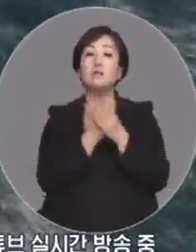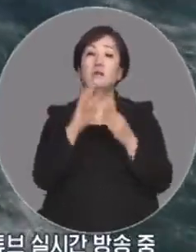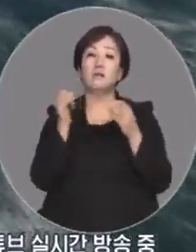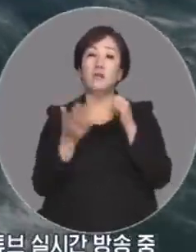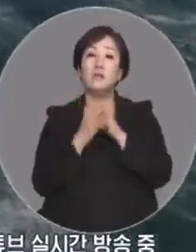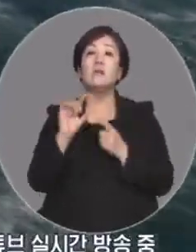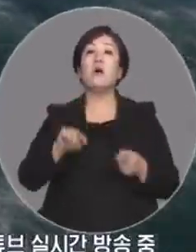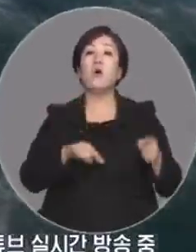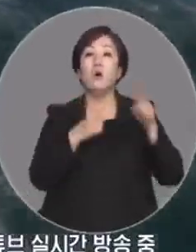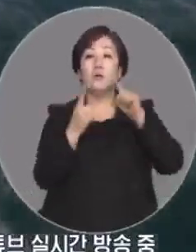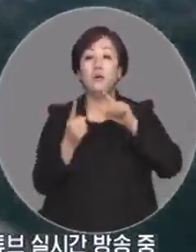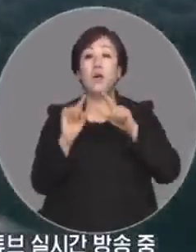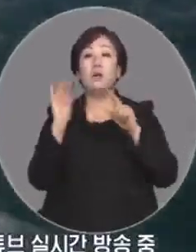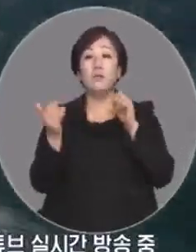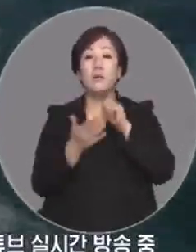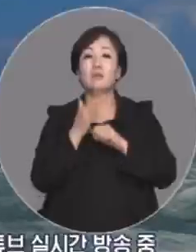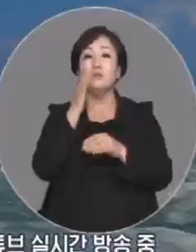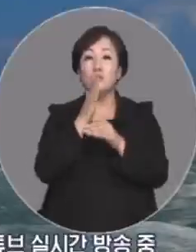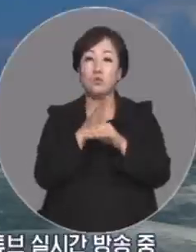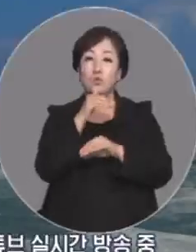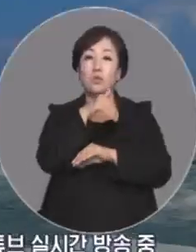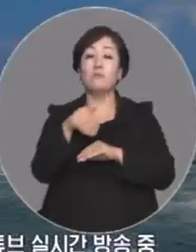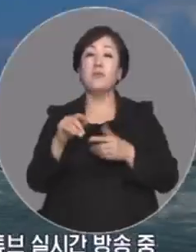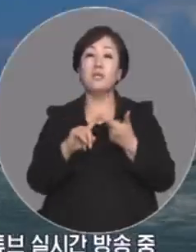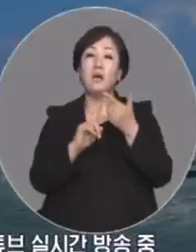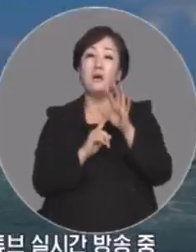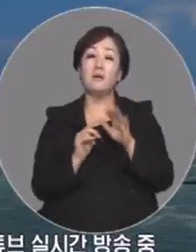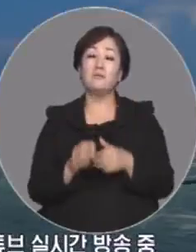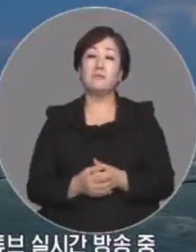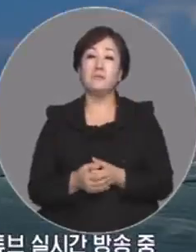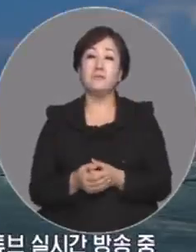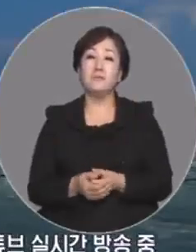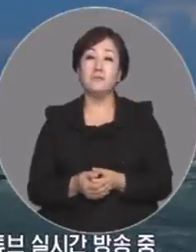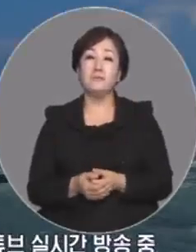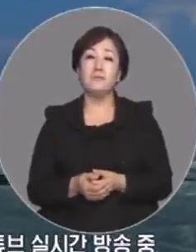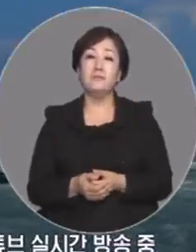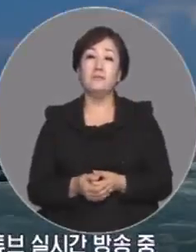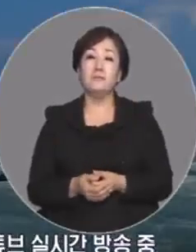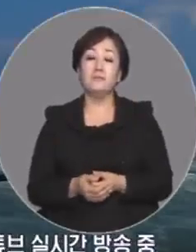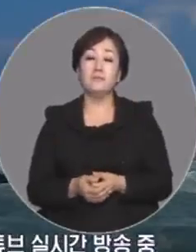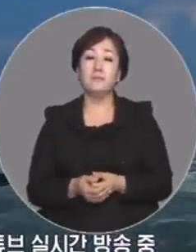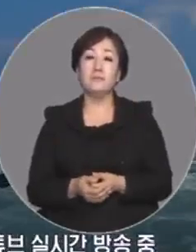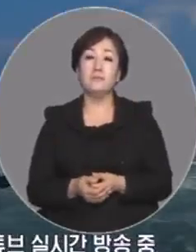위기를 기회로 바꿔 나가고 있습니다. UBC 뉴스 김진구입니다.